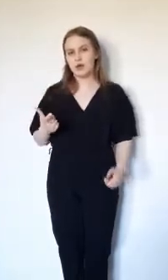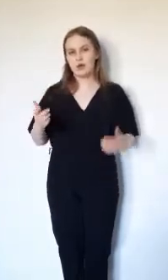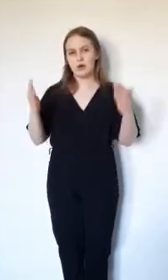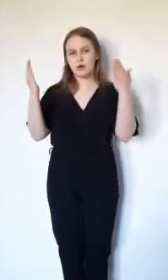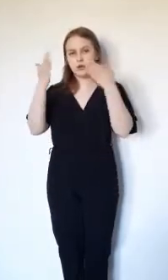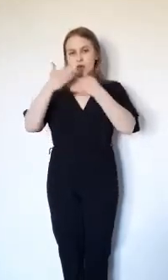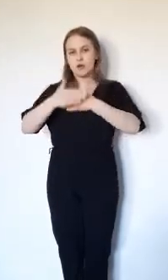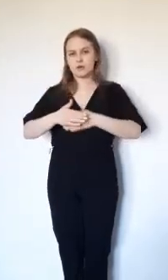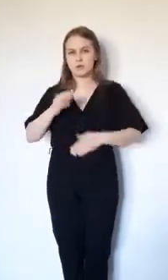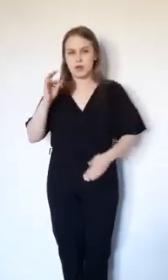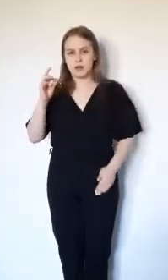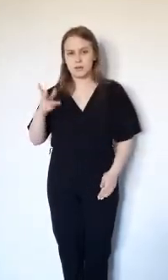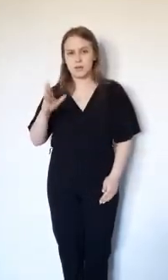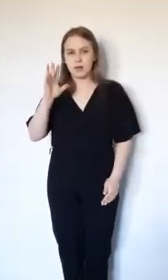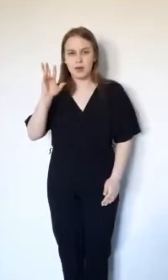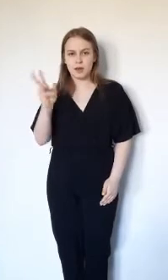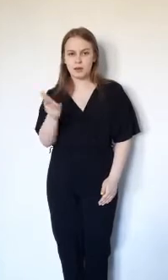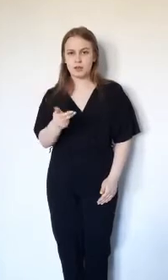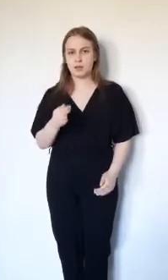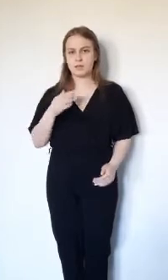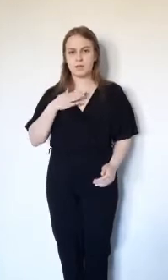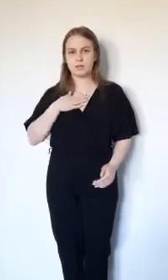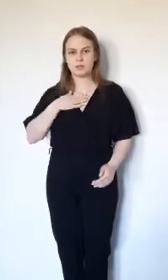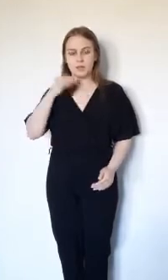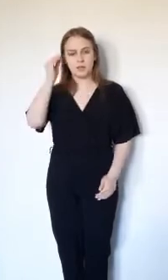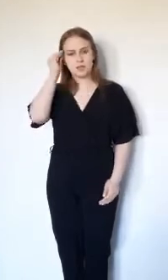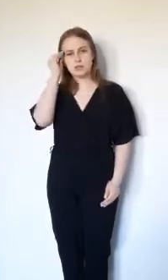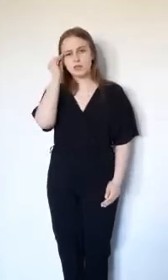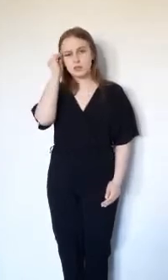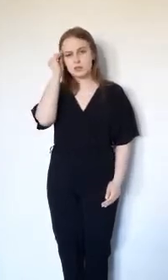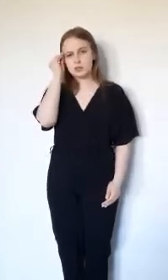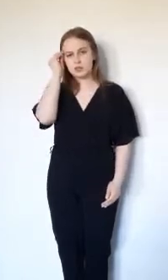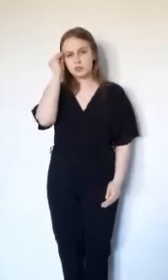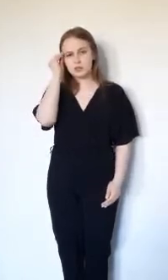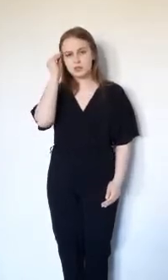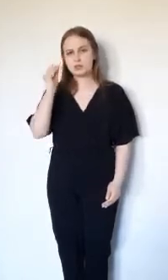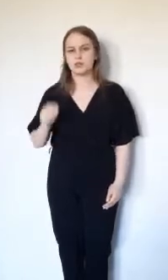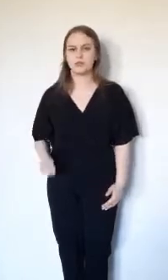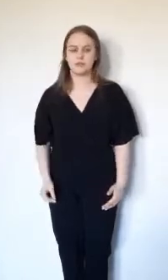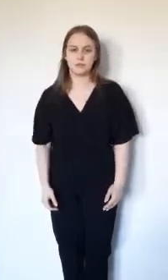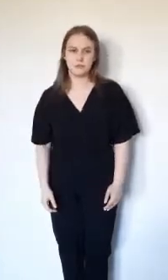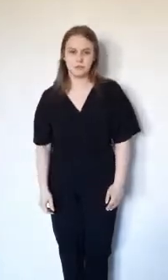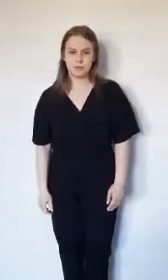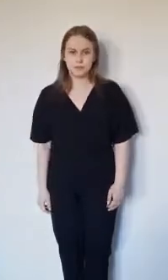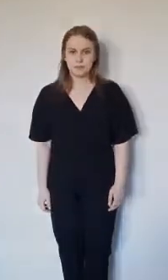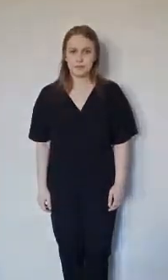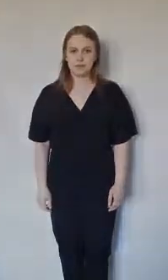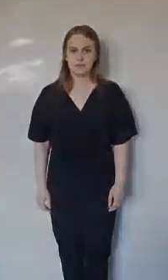co noc tak pięknie mi się śnisz?